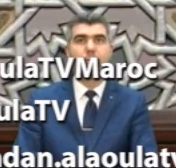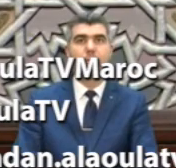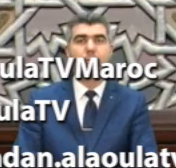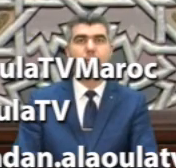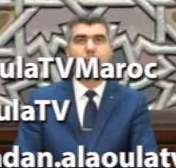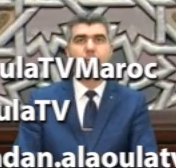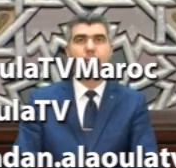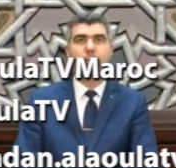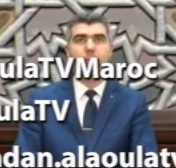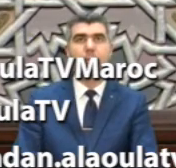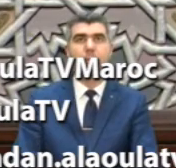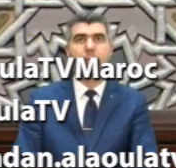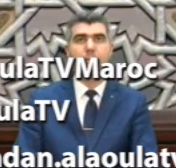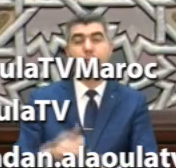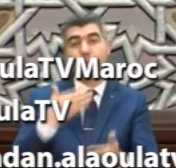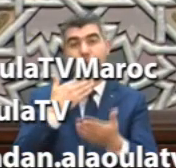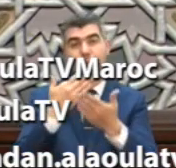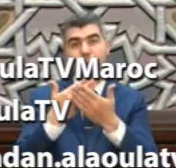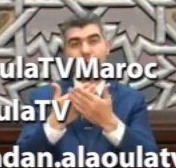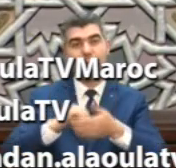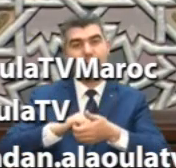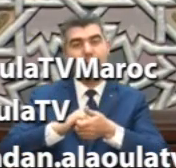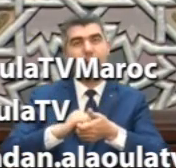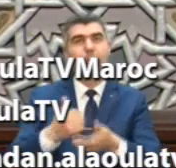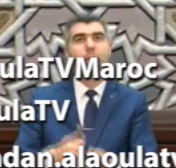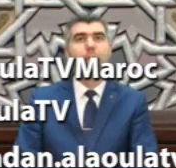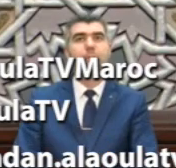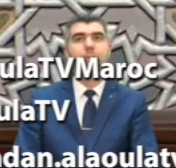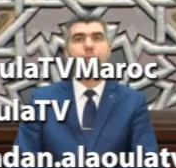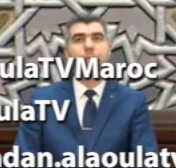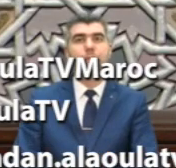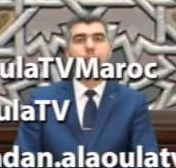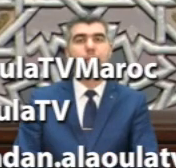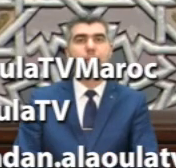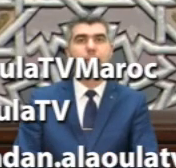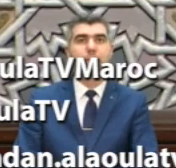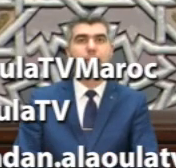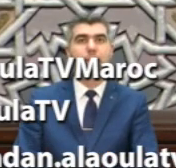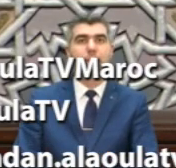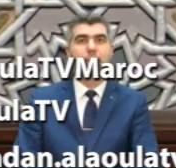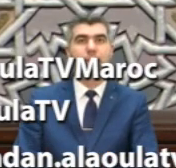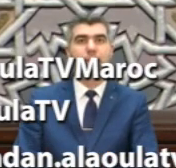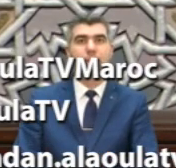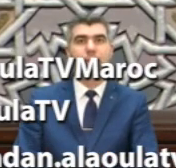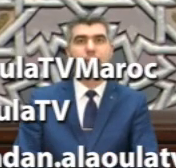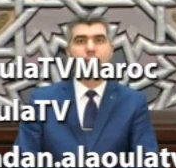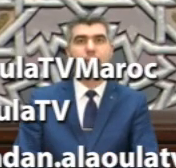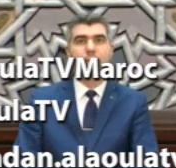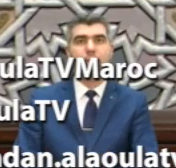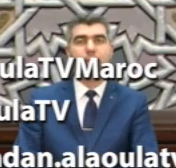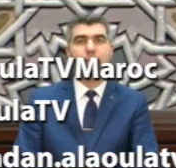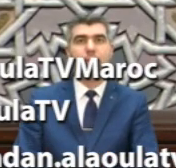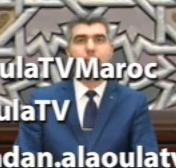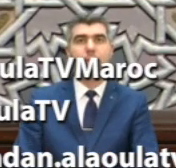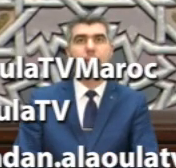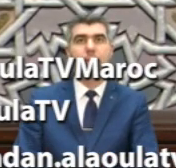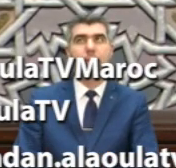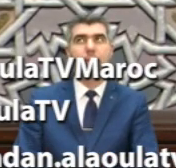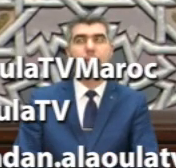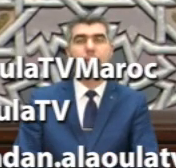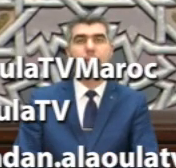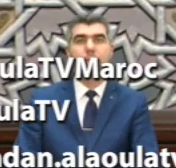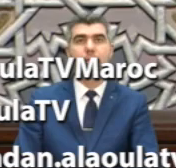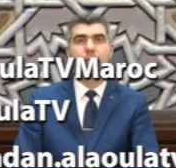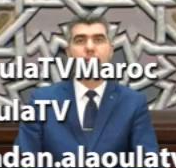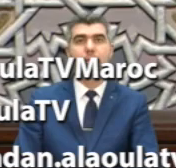شكرا على تعاونكم النظام الداخلي. شكرا. نمر